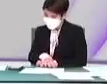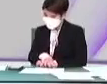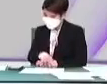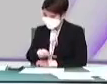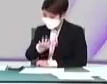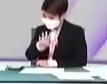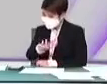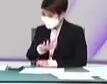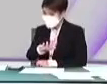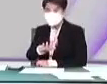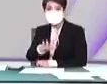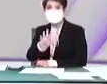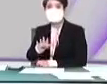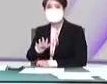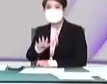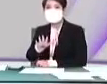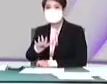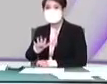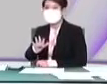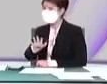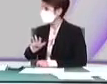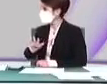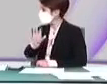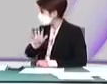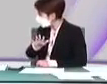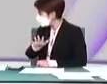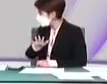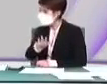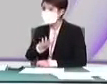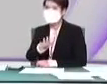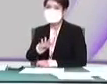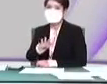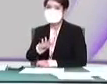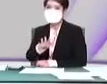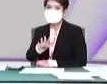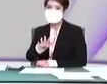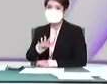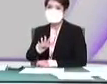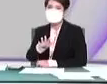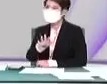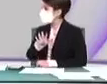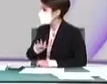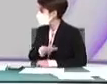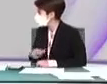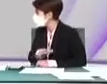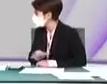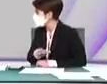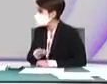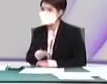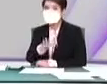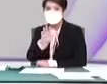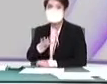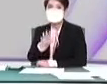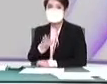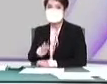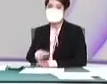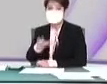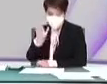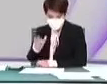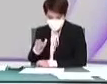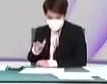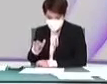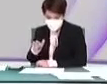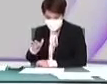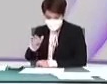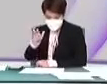นี่ก็ท่านประกาศแล้วท่านไม่แน่ใจว่านี่เป็นความเห็นส่วนตัวของท่านนะหรือว่ามาจากมติของพรรคหรือยังไงแต่ท่าน